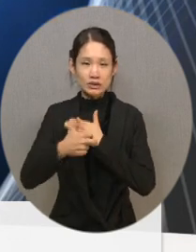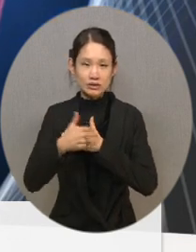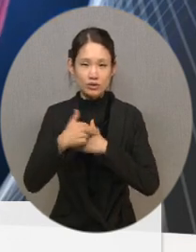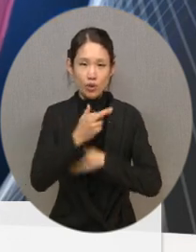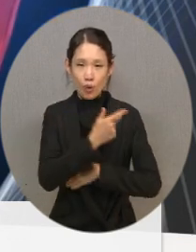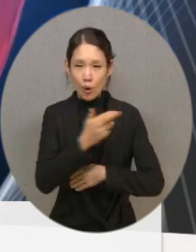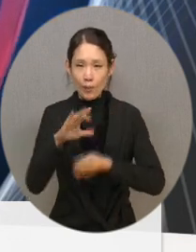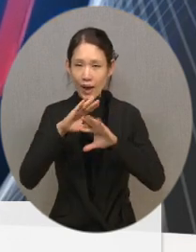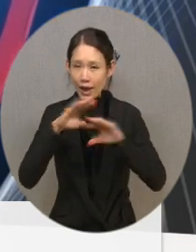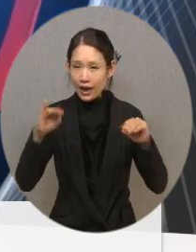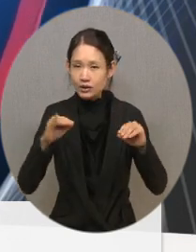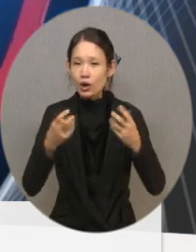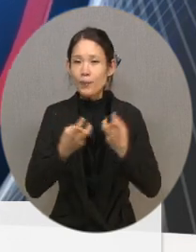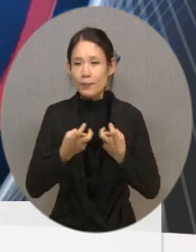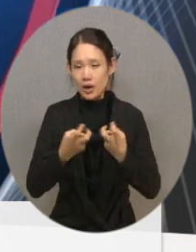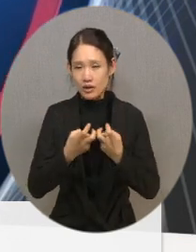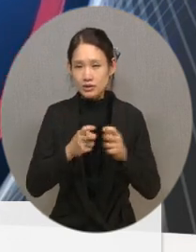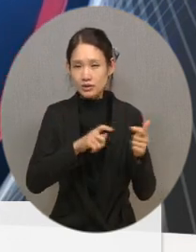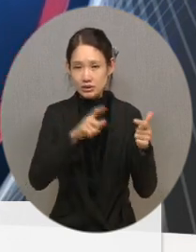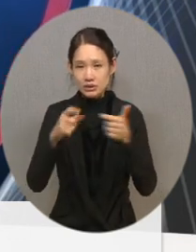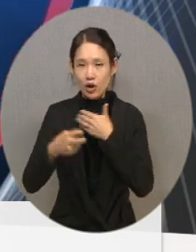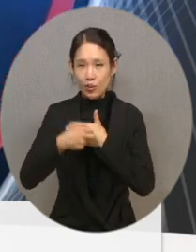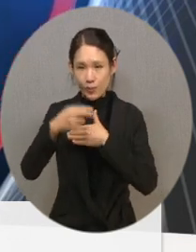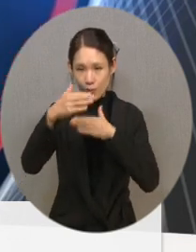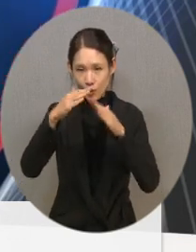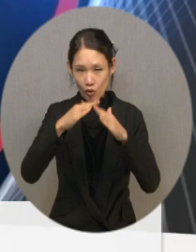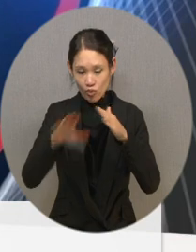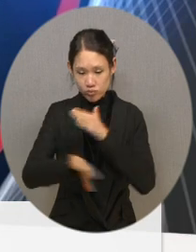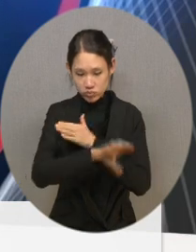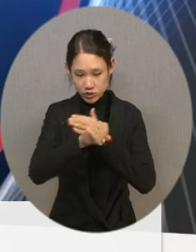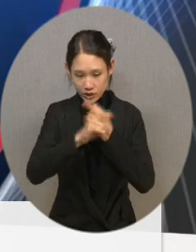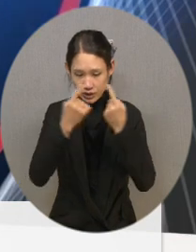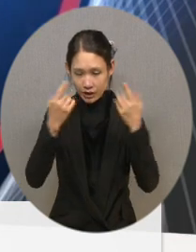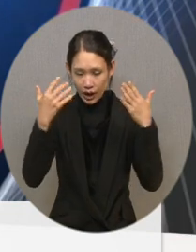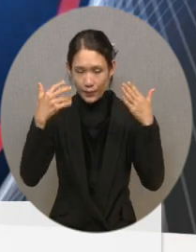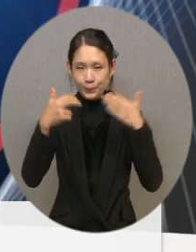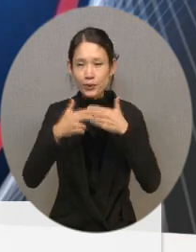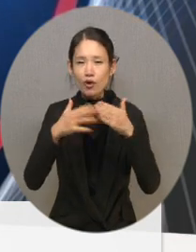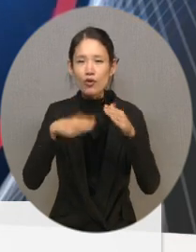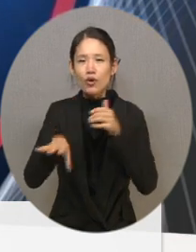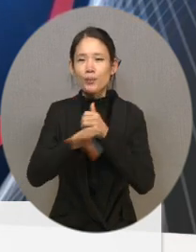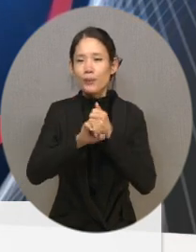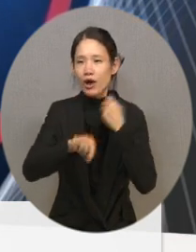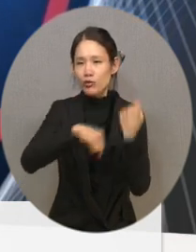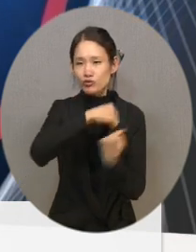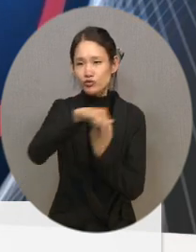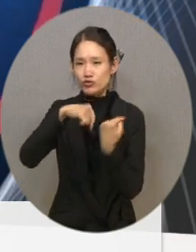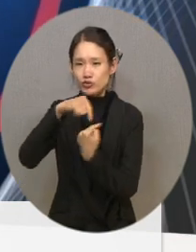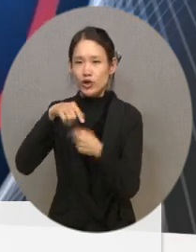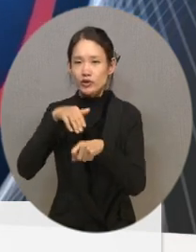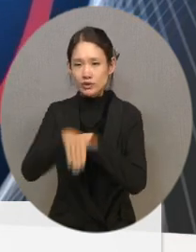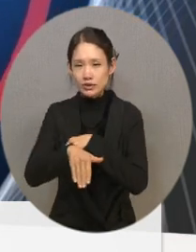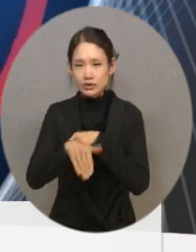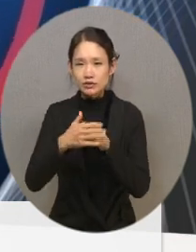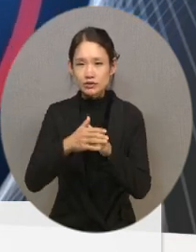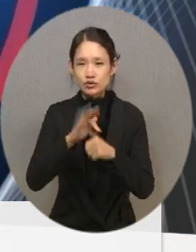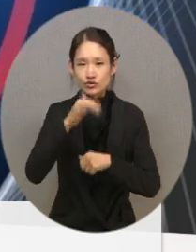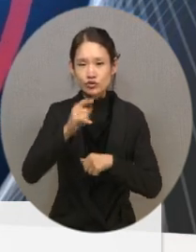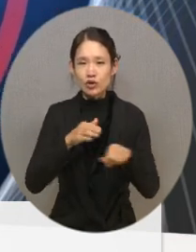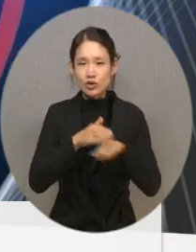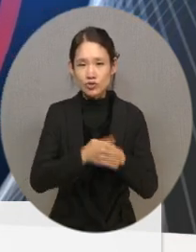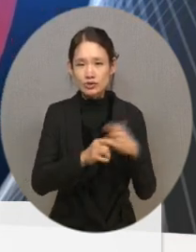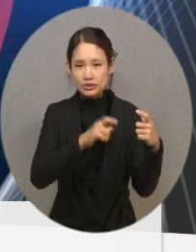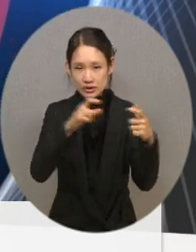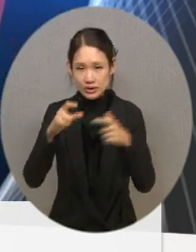방안으로 지역병원을 하나로 묶어 대학병원처럼 운영하는 순천형 지역완결형